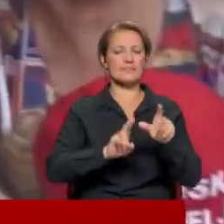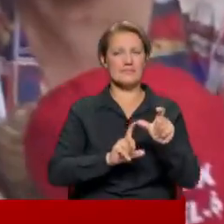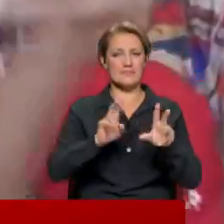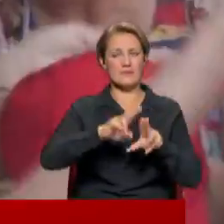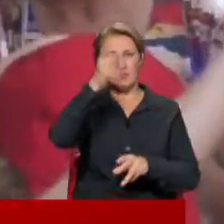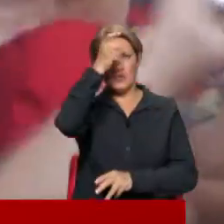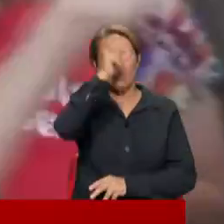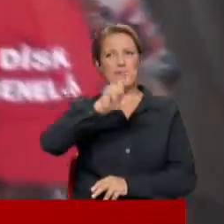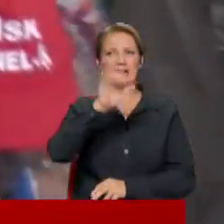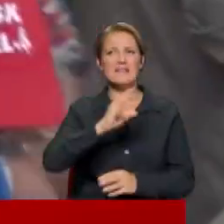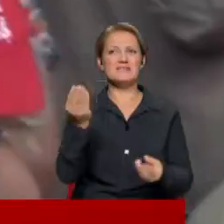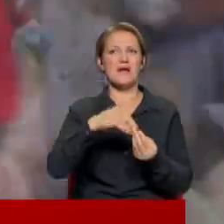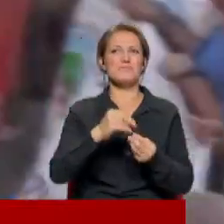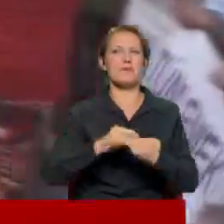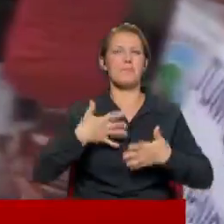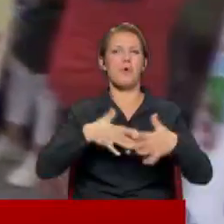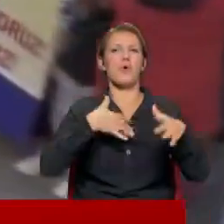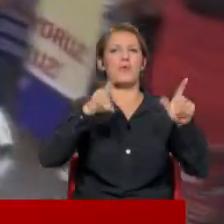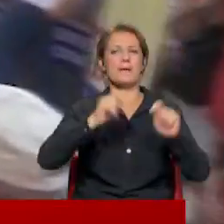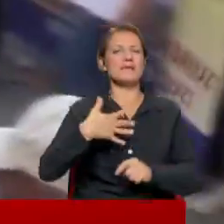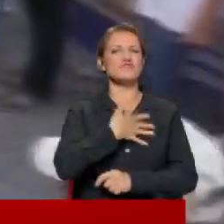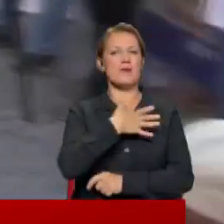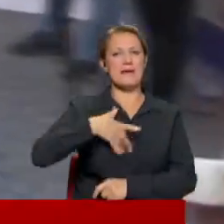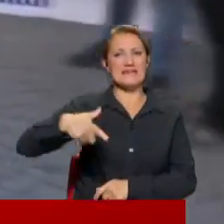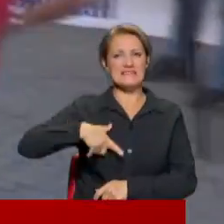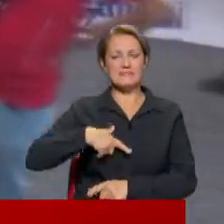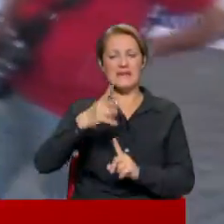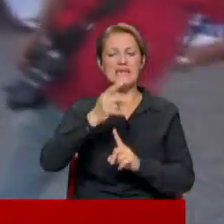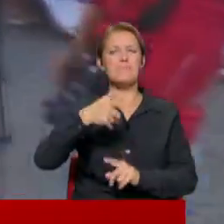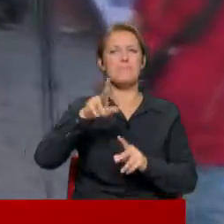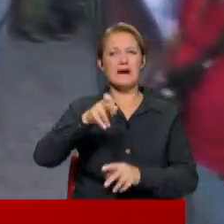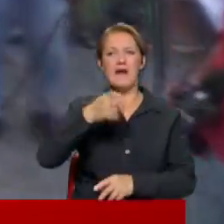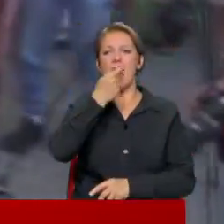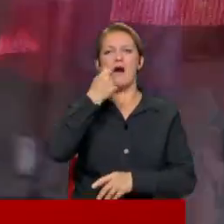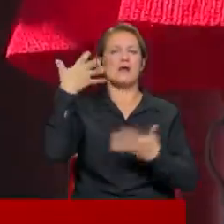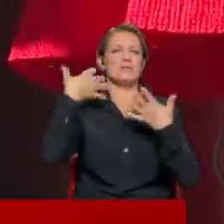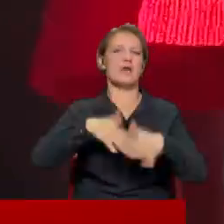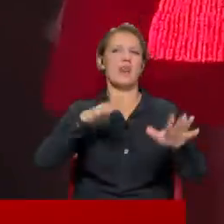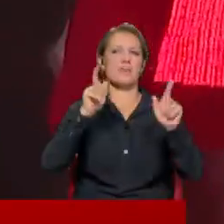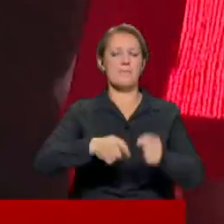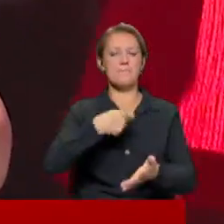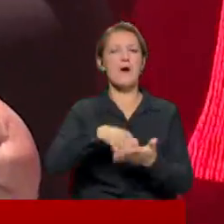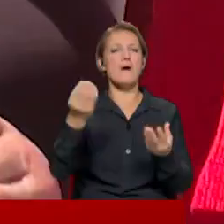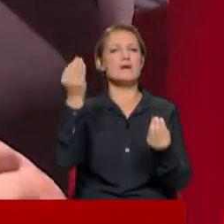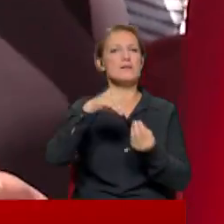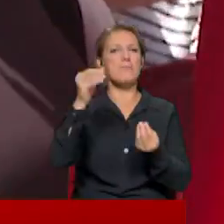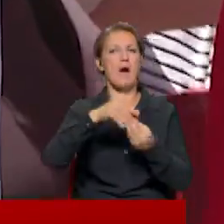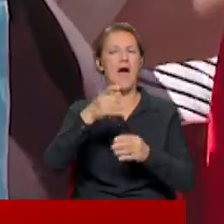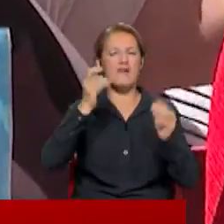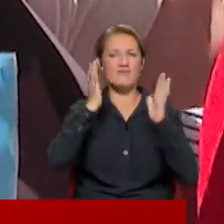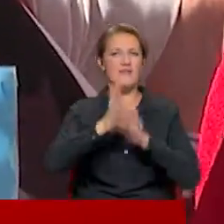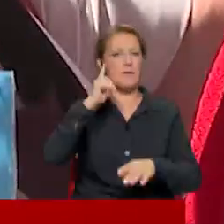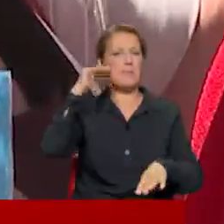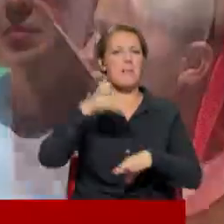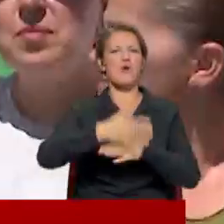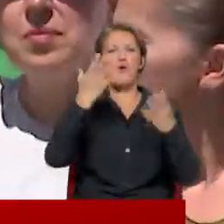bir köşesinde zamları protesto etti. CHP İzmir'de, İYİ Parti Ankara'da sokaktaydı. Maaşlara yapılan zamlarda en çok mağdur